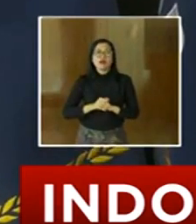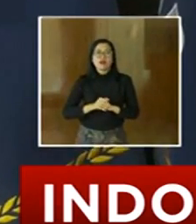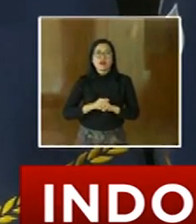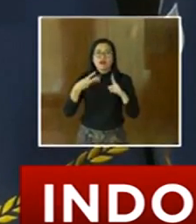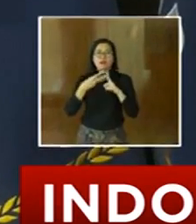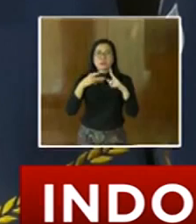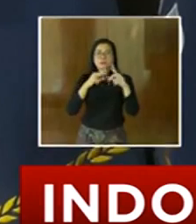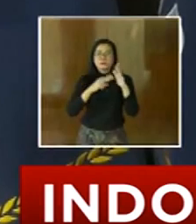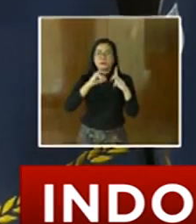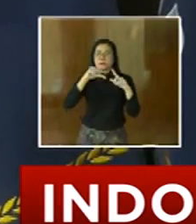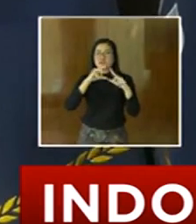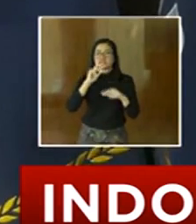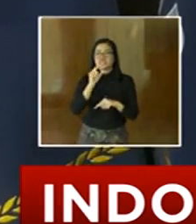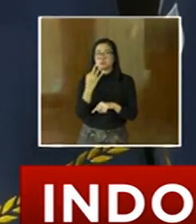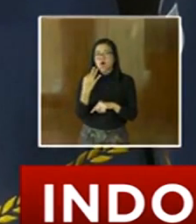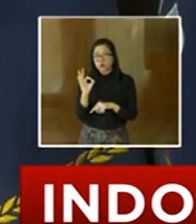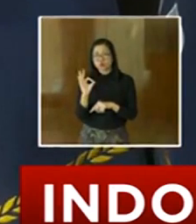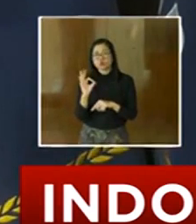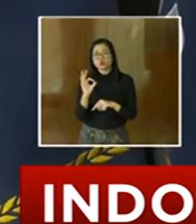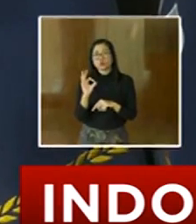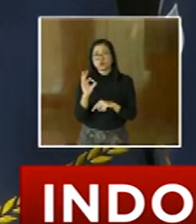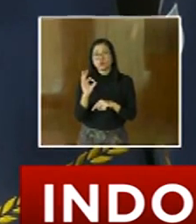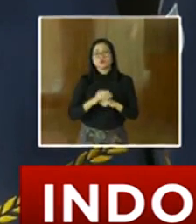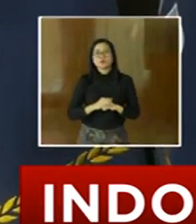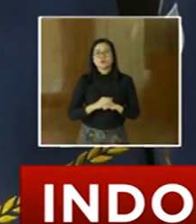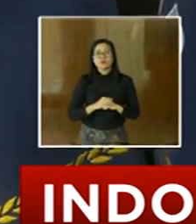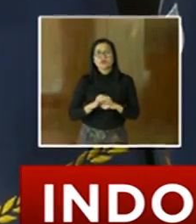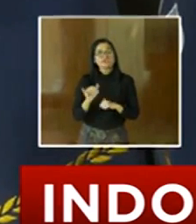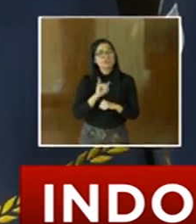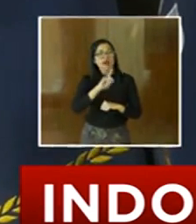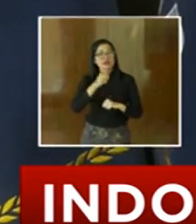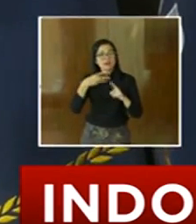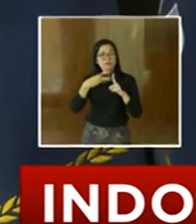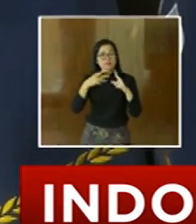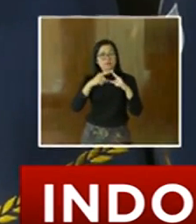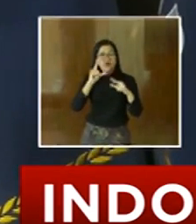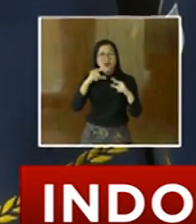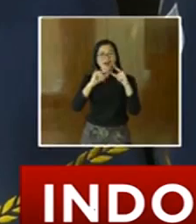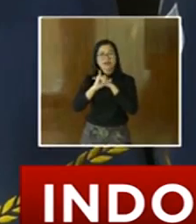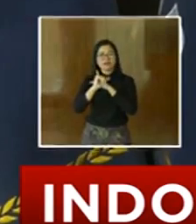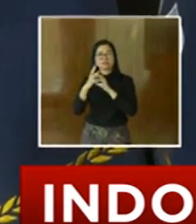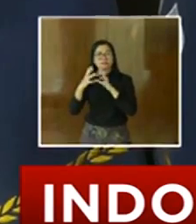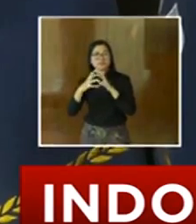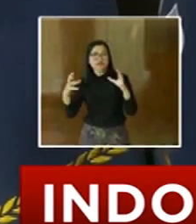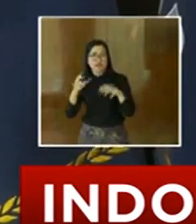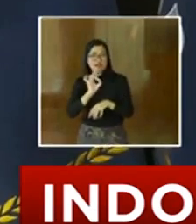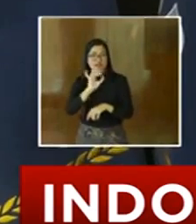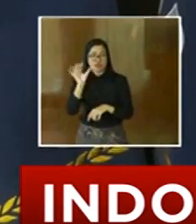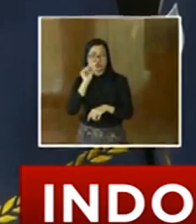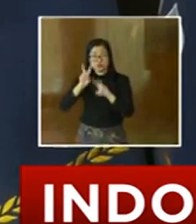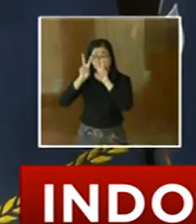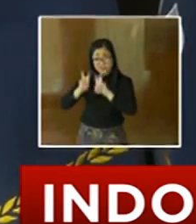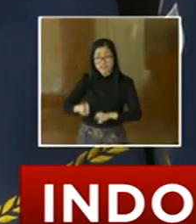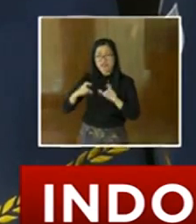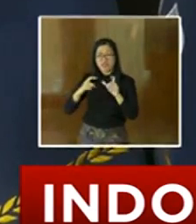Banjarbaru dan kemudian kita juga akan menyiapkan beberapa Balai Besar yang lainnya untuk pemeriksaan spesimen